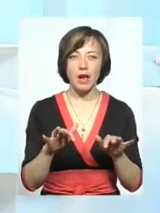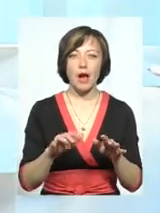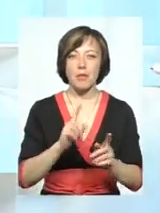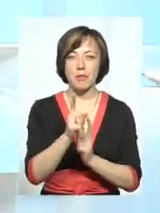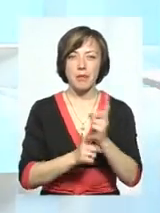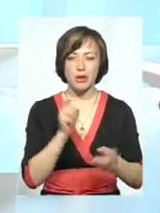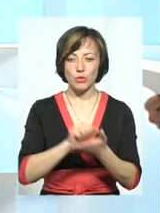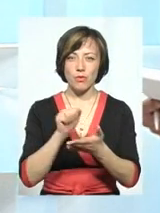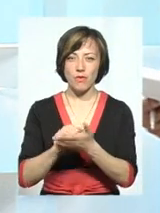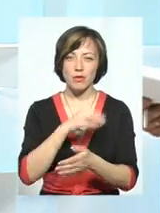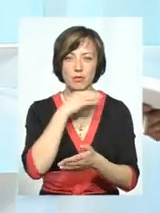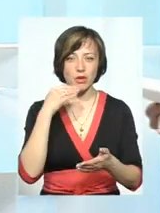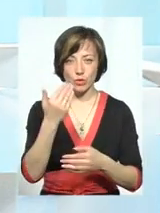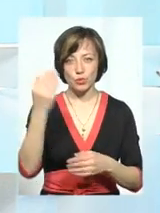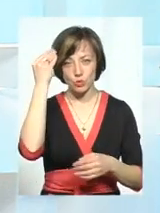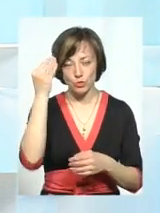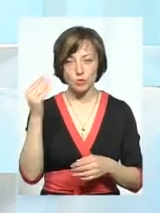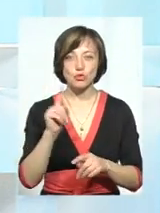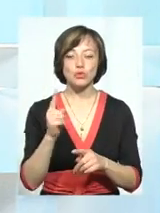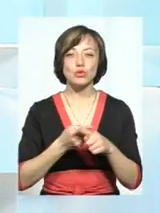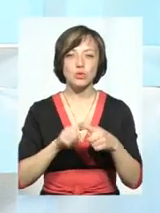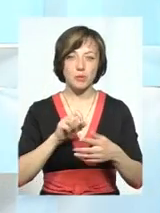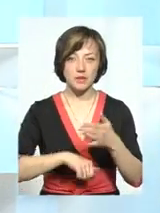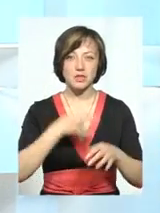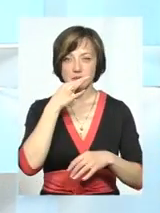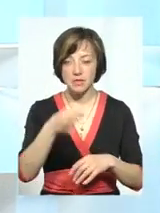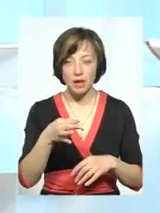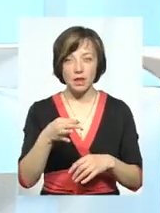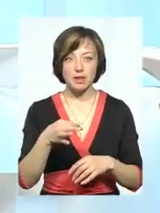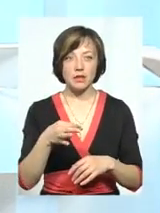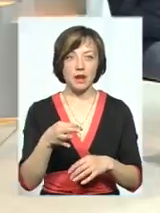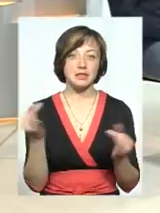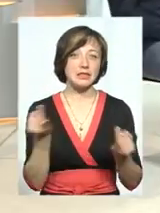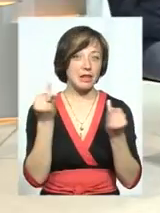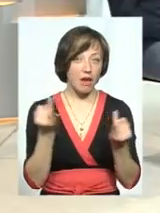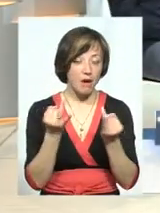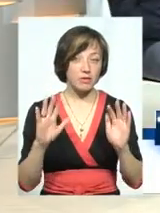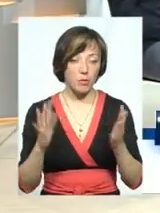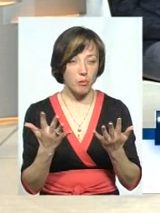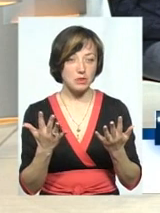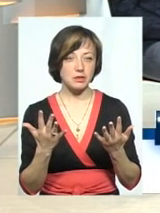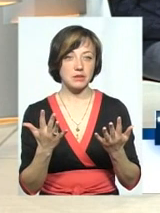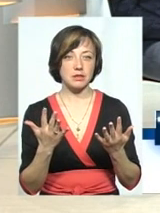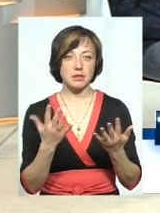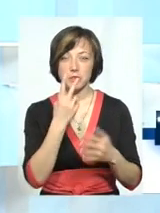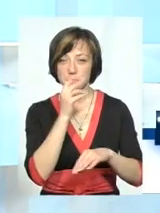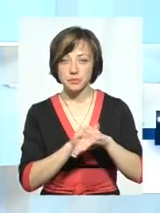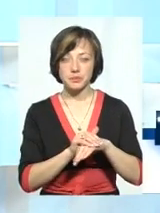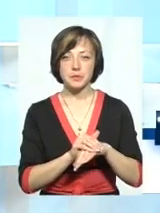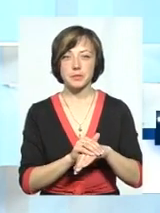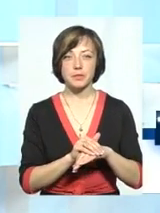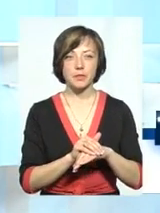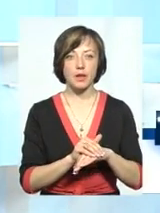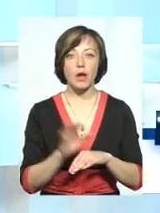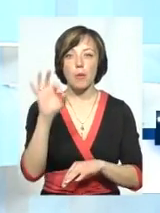передрукували багато видань, і його думку, так? І що він з цього приводу сказав. І, до речі, доволі цікаві такі моменти він замітив, що про